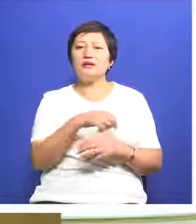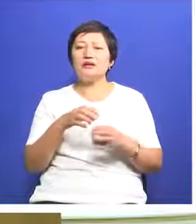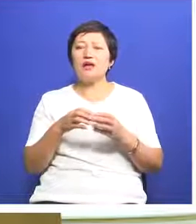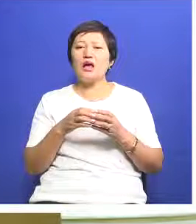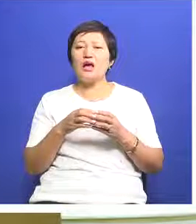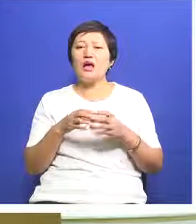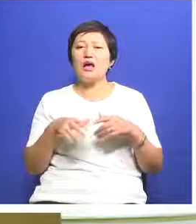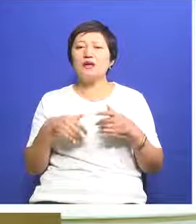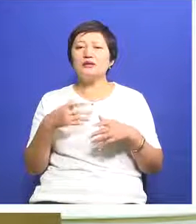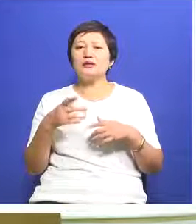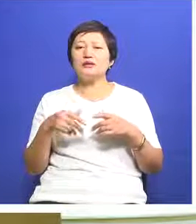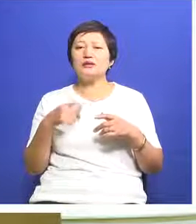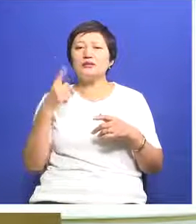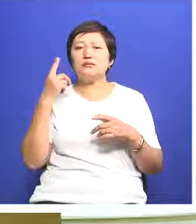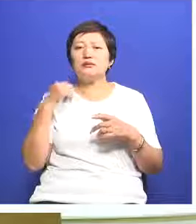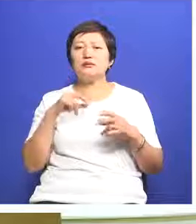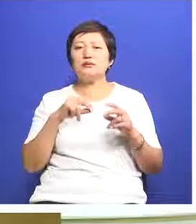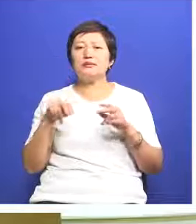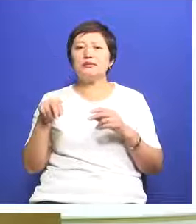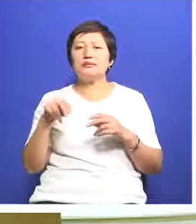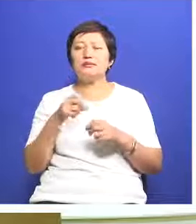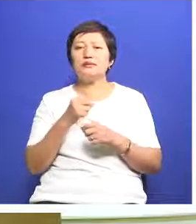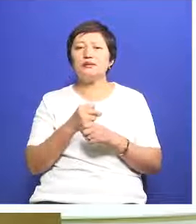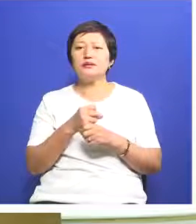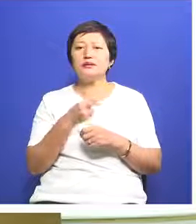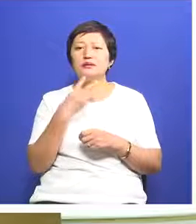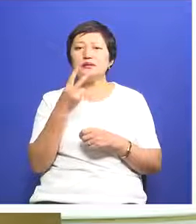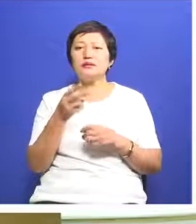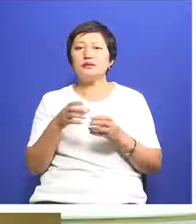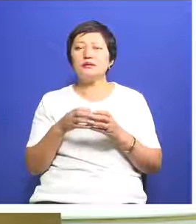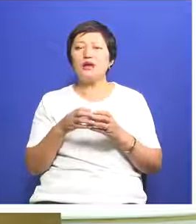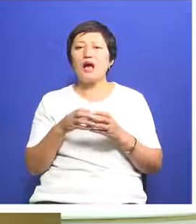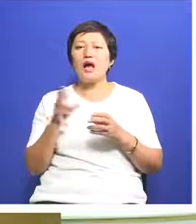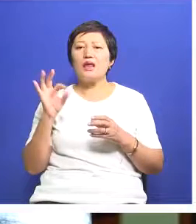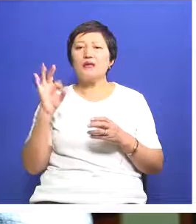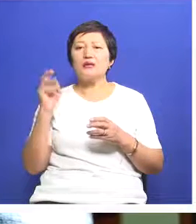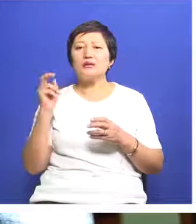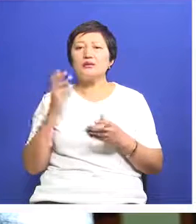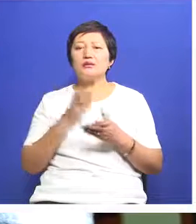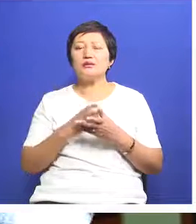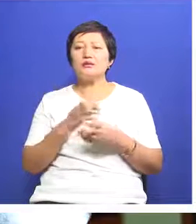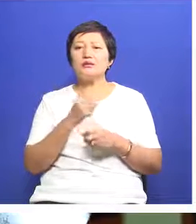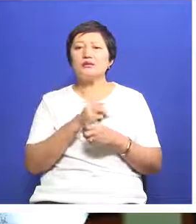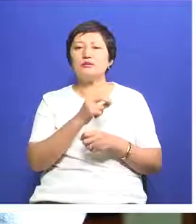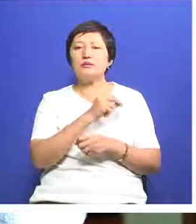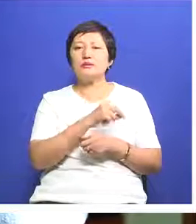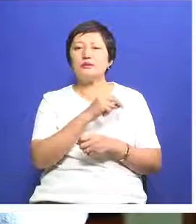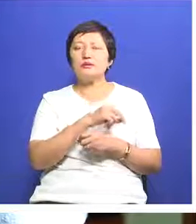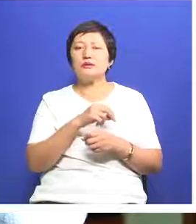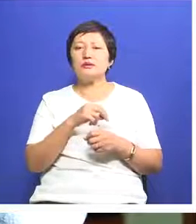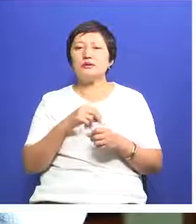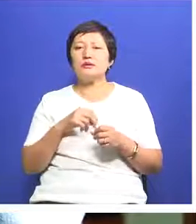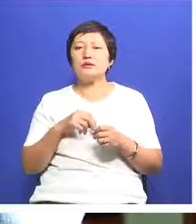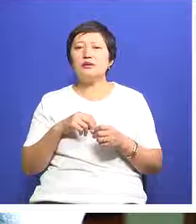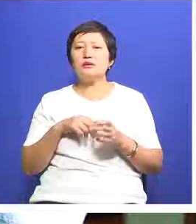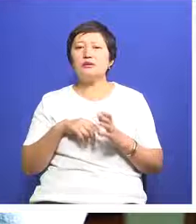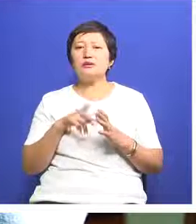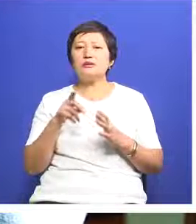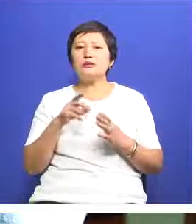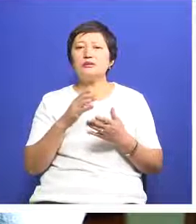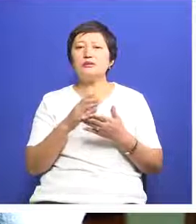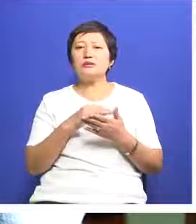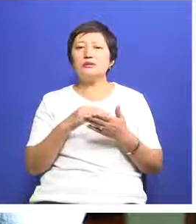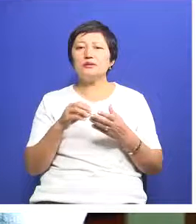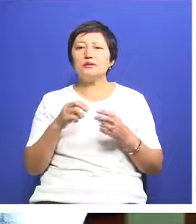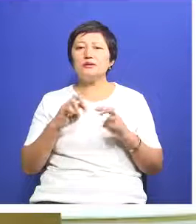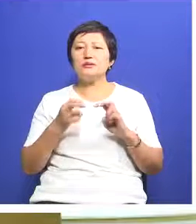врачтардың қал жағдайын біліп тұру, оның бәрі басты назарда, оның бәрін контроль жасап тұрамыз. Жыл басынан бері тұрғындар тарапынан неше шағым түсті және оның